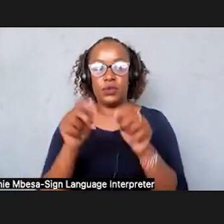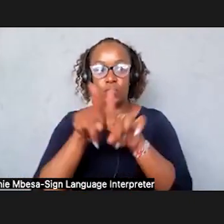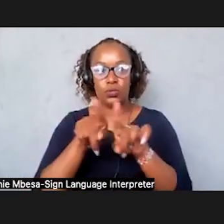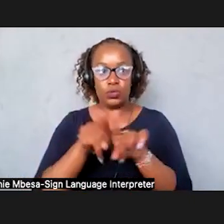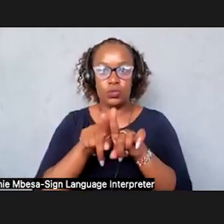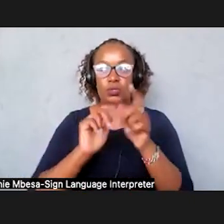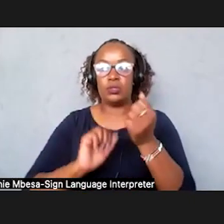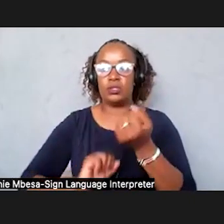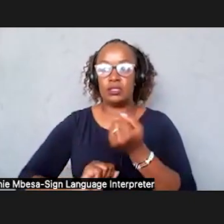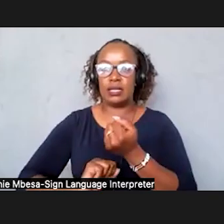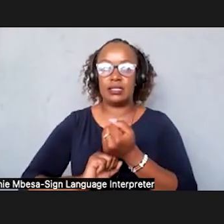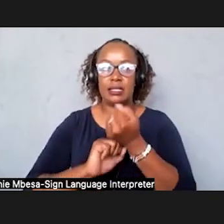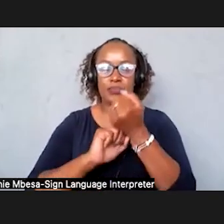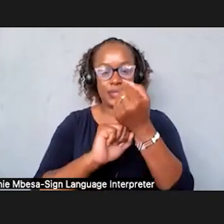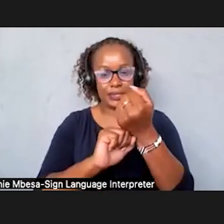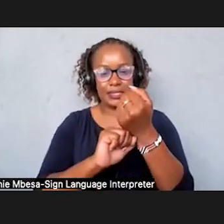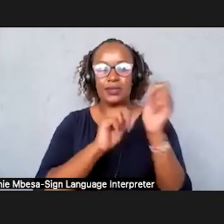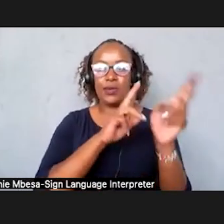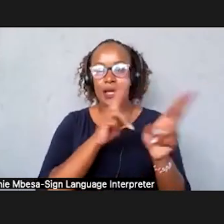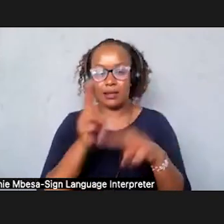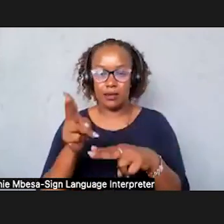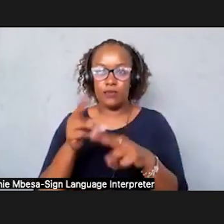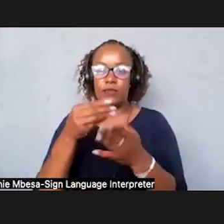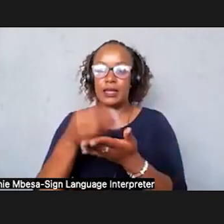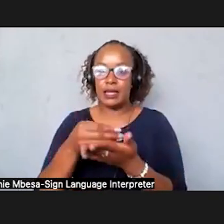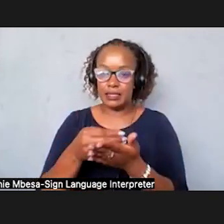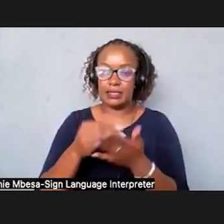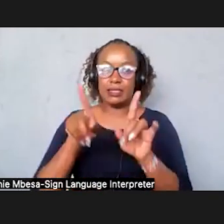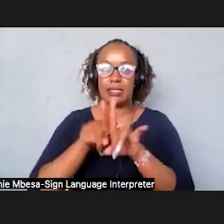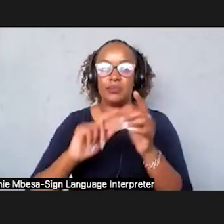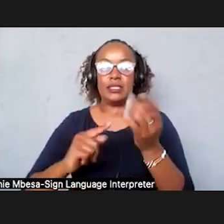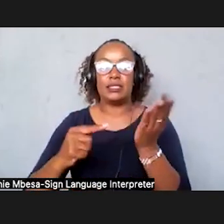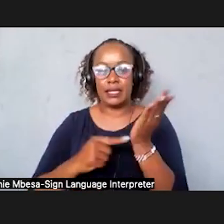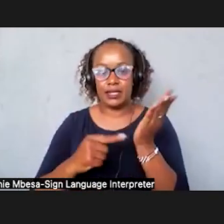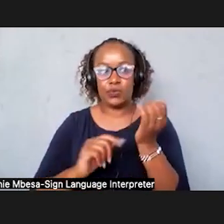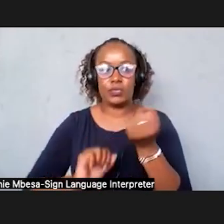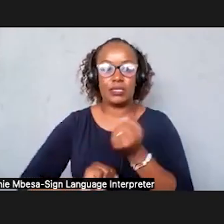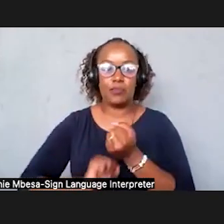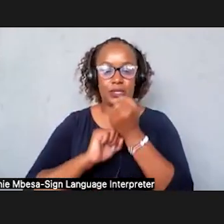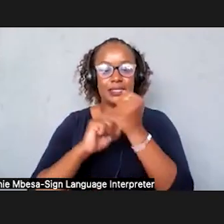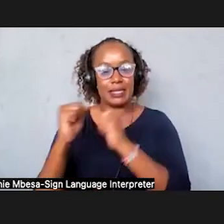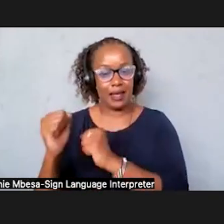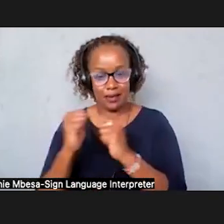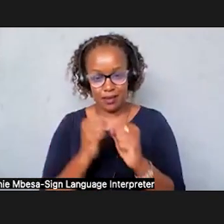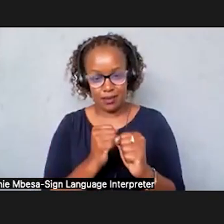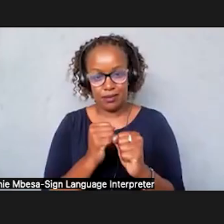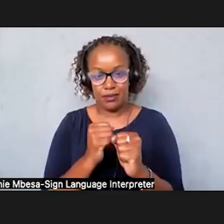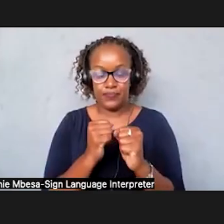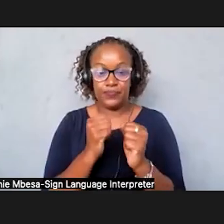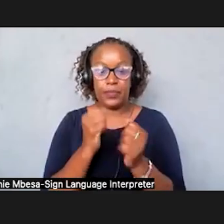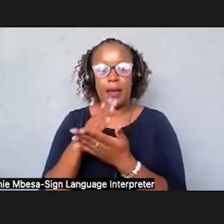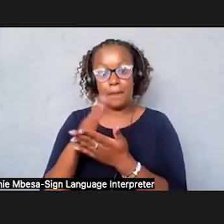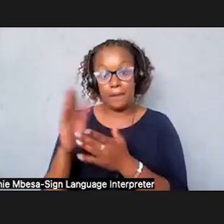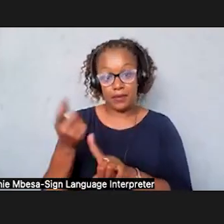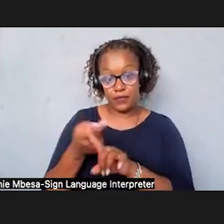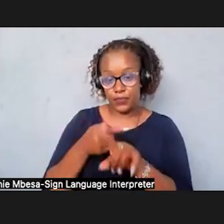ሰፖርት enormous, ነበራቸው። especially on finance and technical support. ከዛ ውጪ ጆይንት የሆነ ሪሶርስ ሞቢላይዜሽን ለማድረግ Aside from that, in ፕሮፖዛሎችን order to